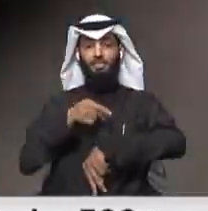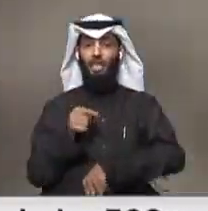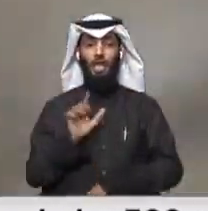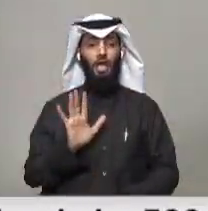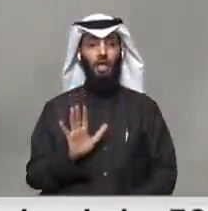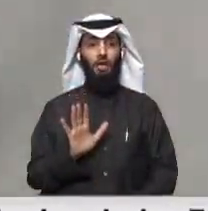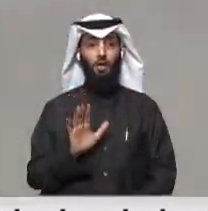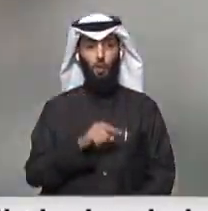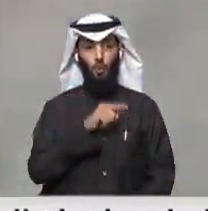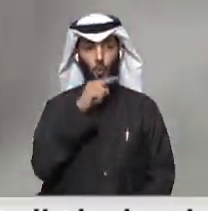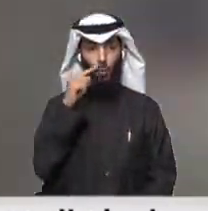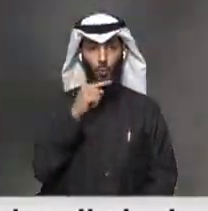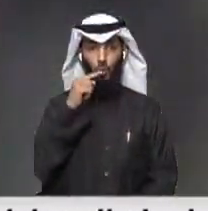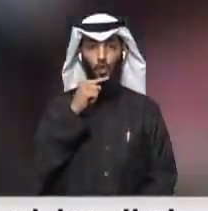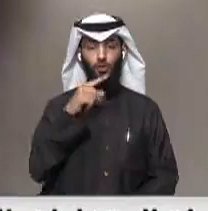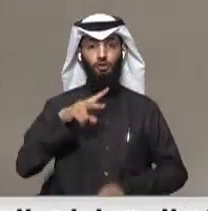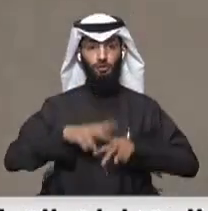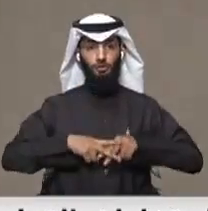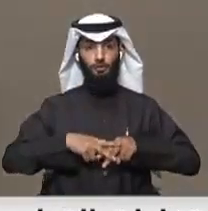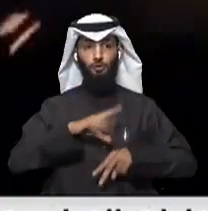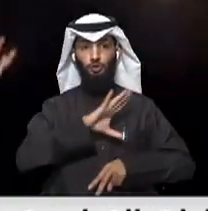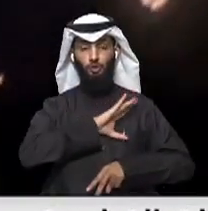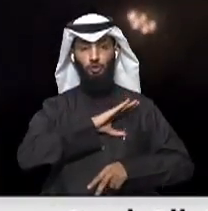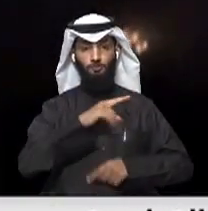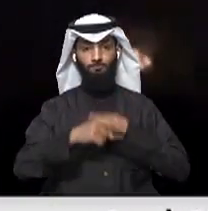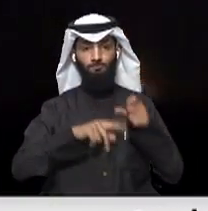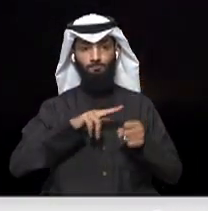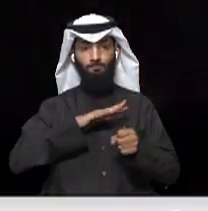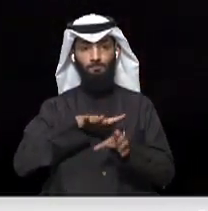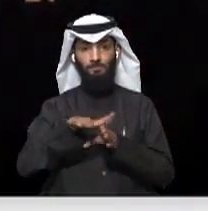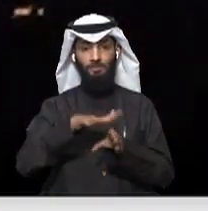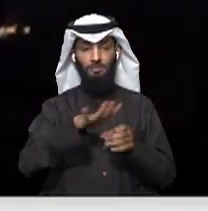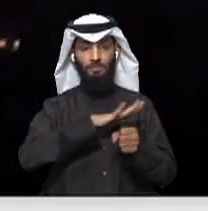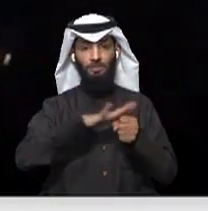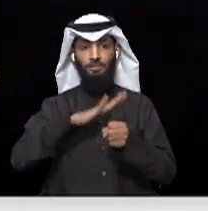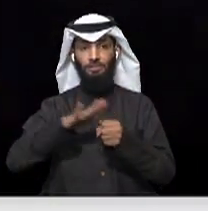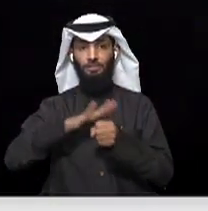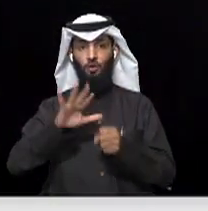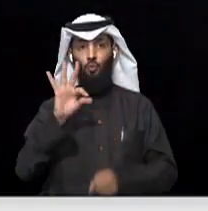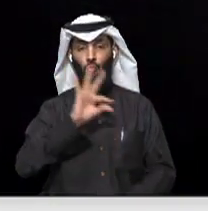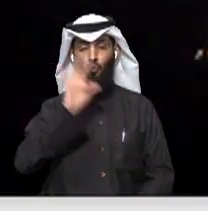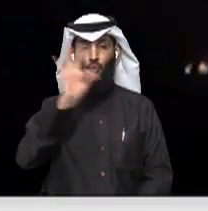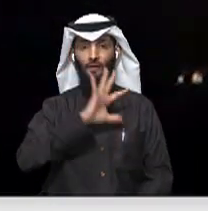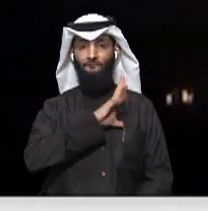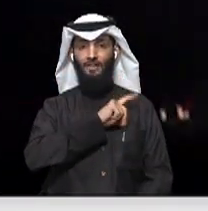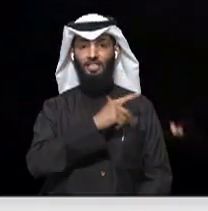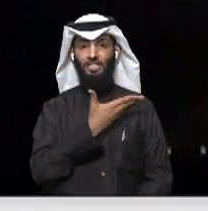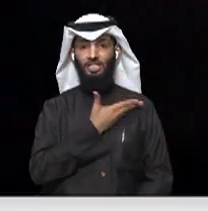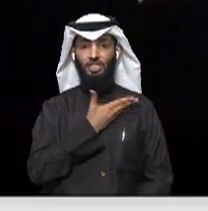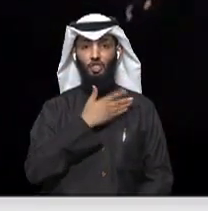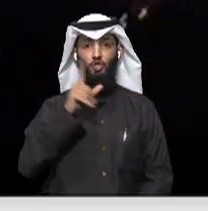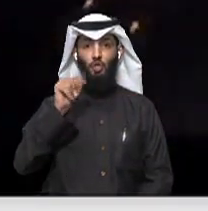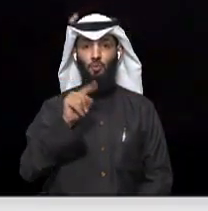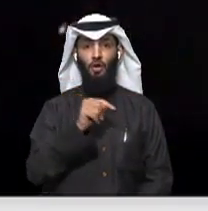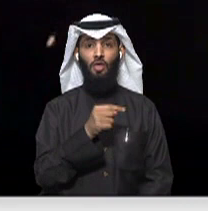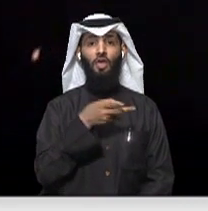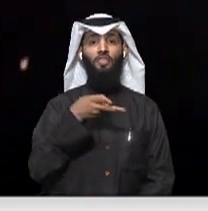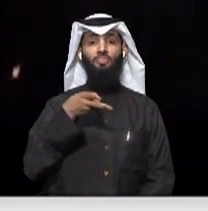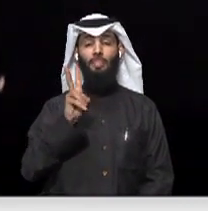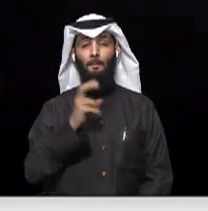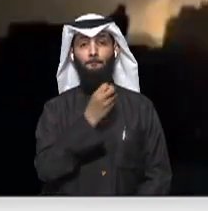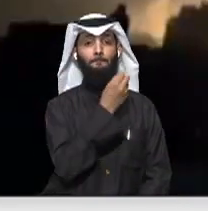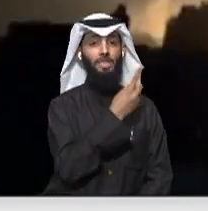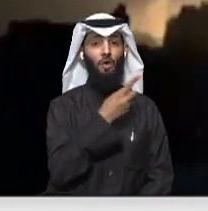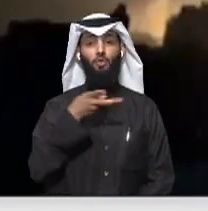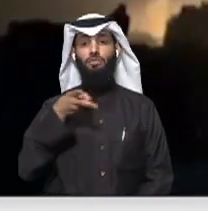وتواصل قوات الاحتلال الصهيوني ارتكاب جريمة الإبادة الجماعية في قطاع غزة لليوم 12 بعد المئة تواليا،